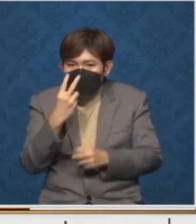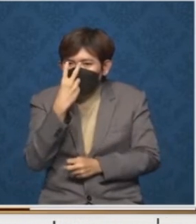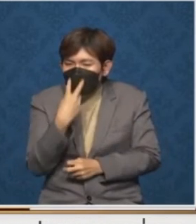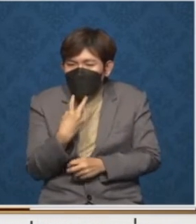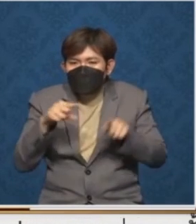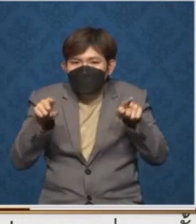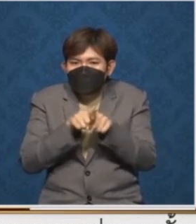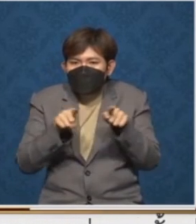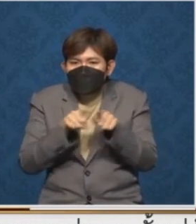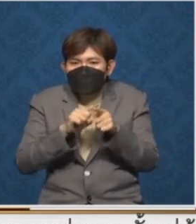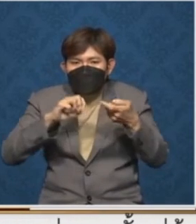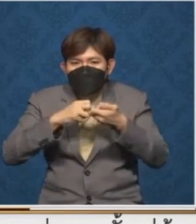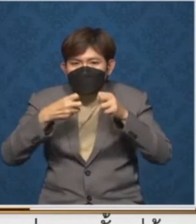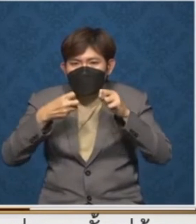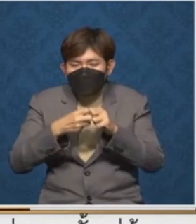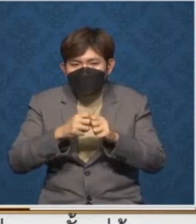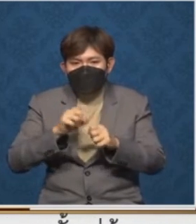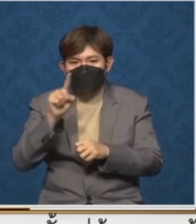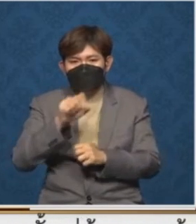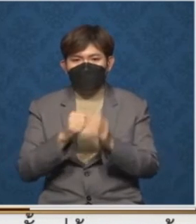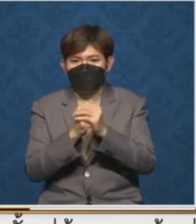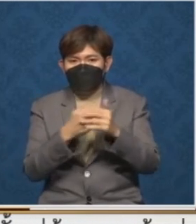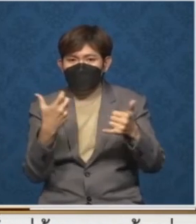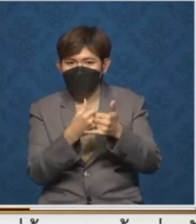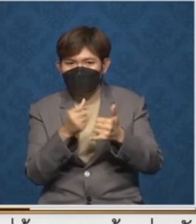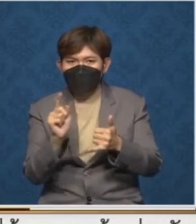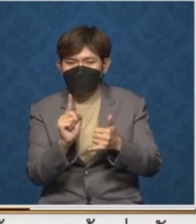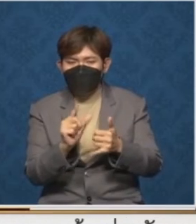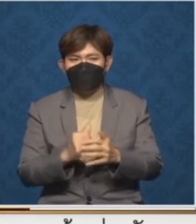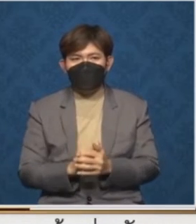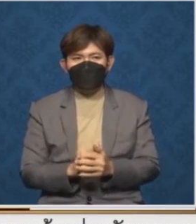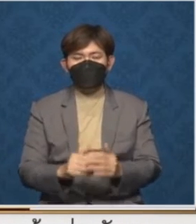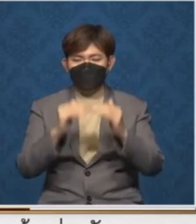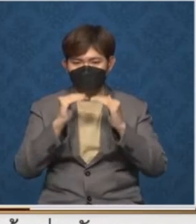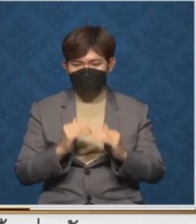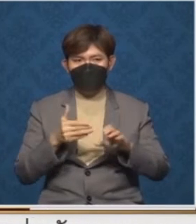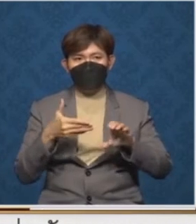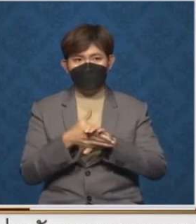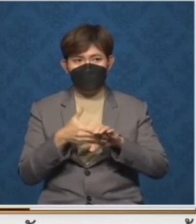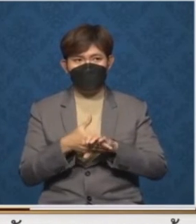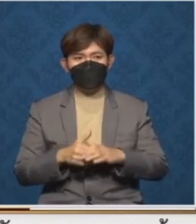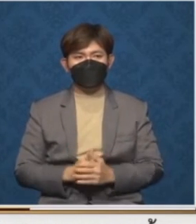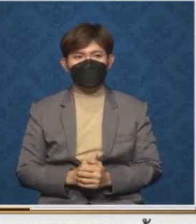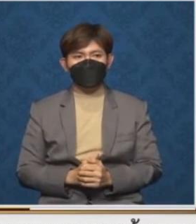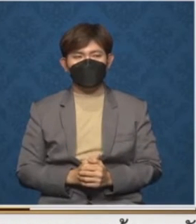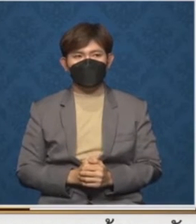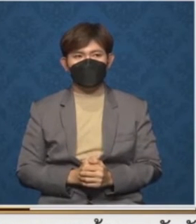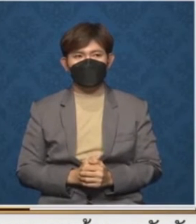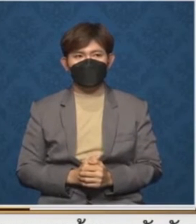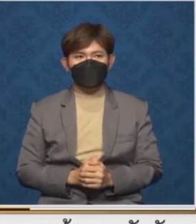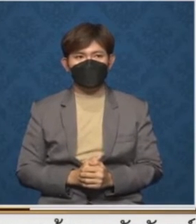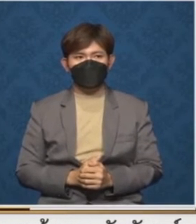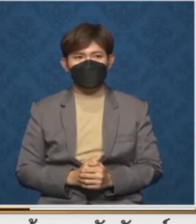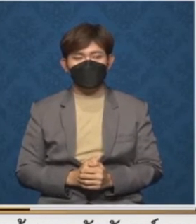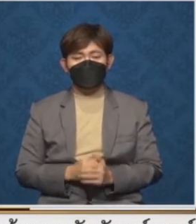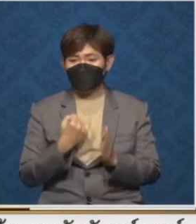ปิดแค้มคนงาน ผมเรีนเลยมิถุนายน 2564 เป็นจุดวิคลิตที่